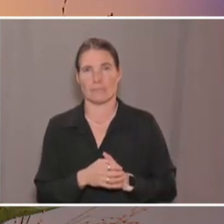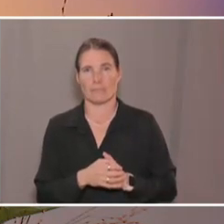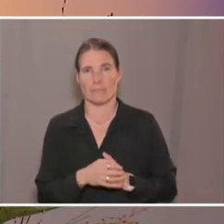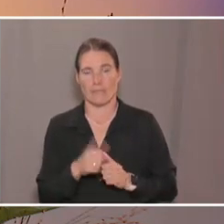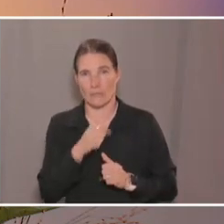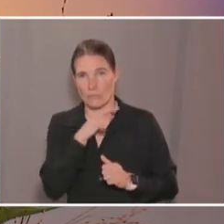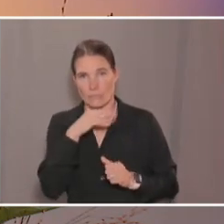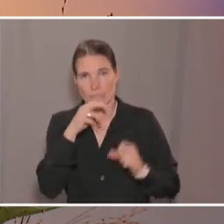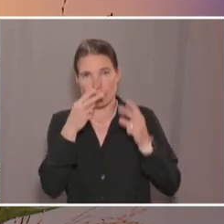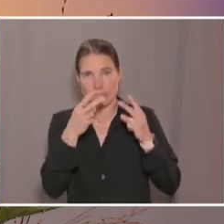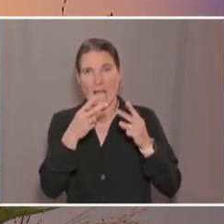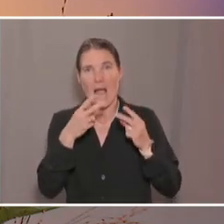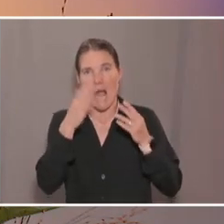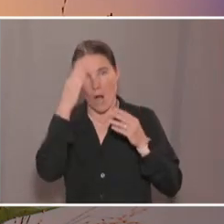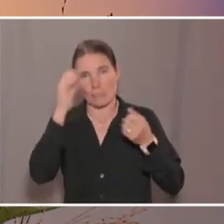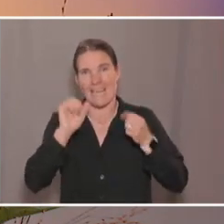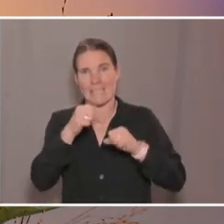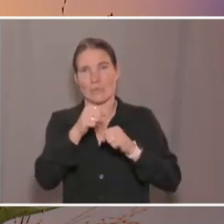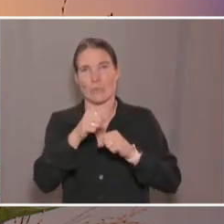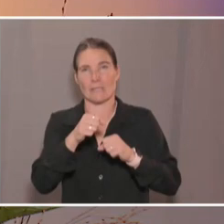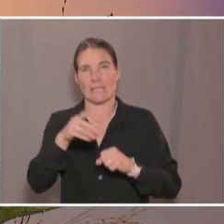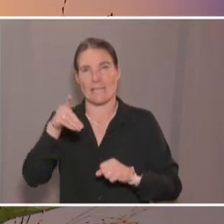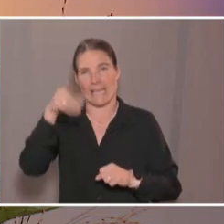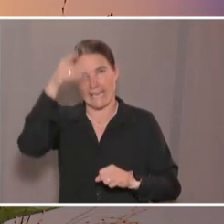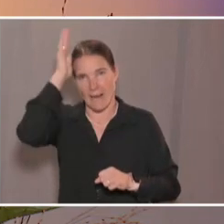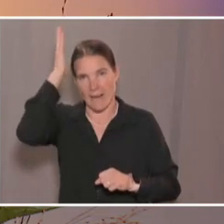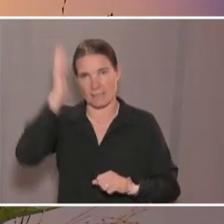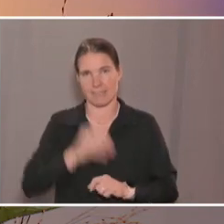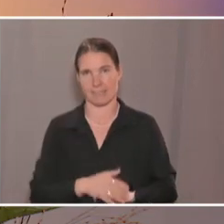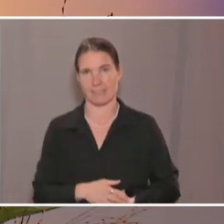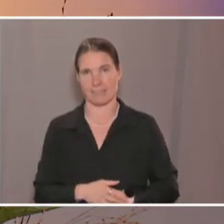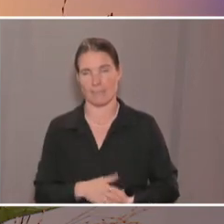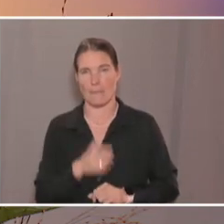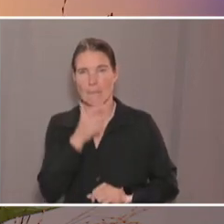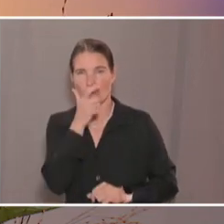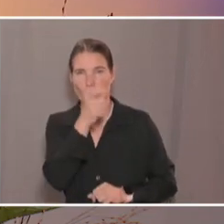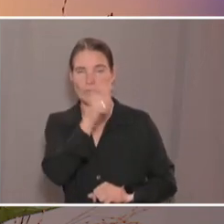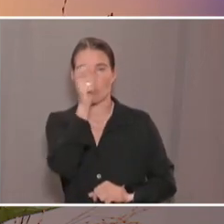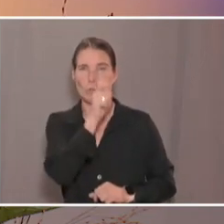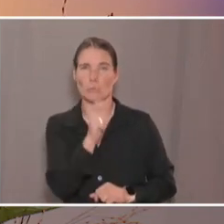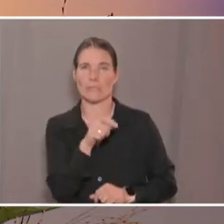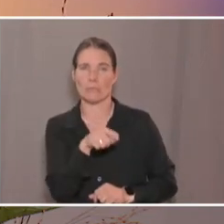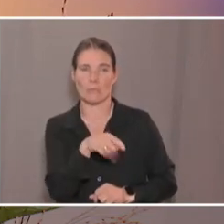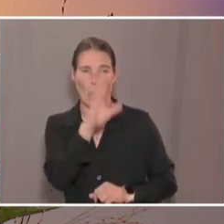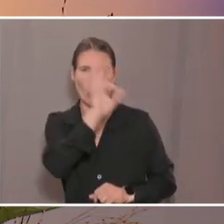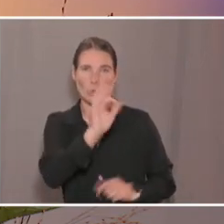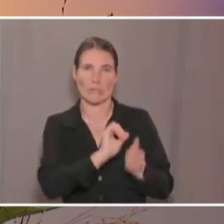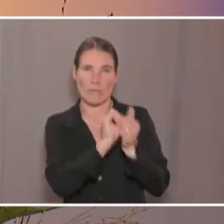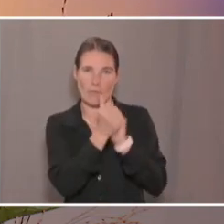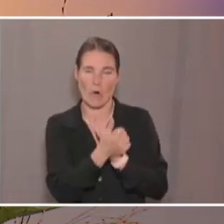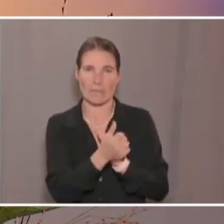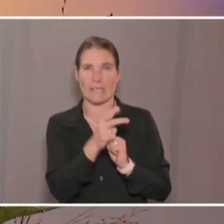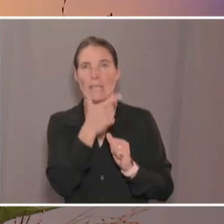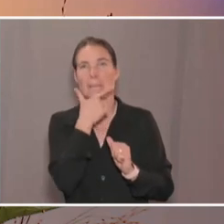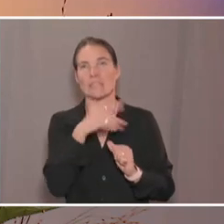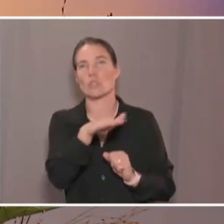gegeben. Hauptakteur war wieder Friedrich Drenkheim. Berufen in den Studienausschuss für Hochschulreformen in der britischen